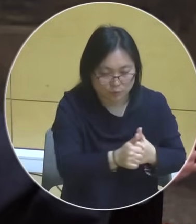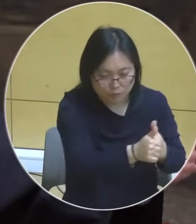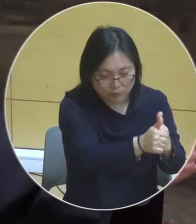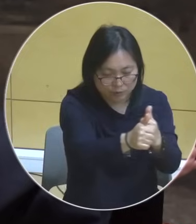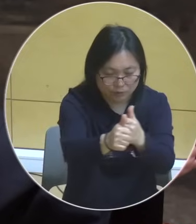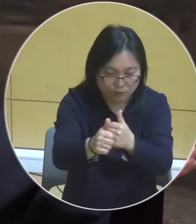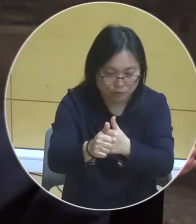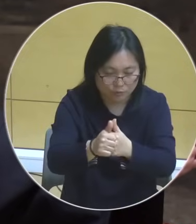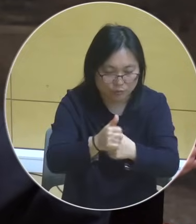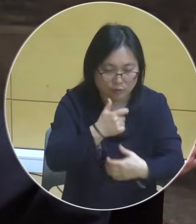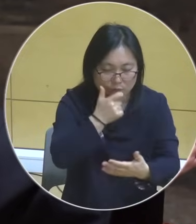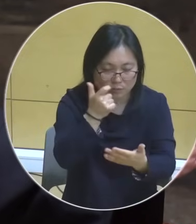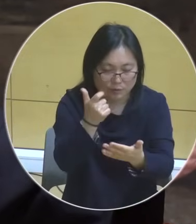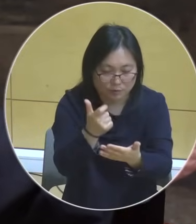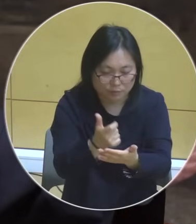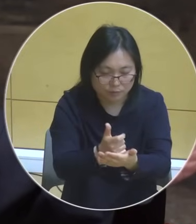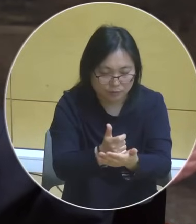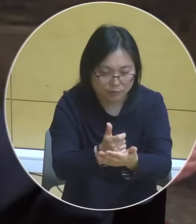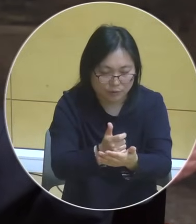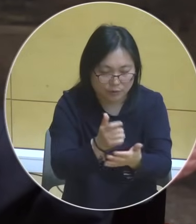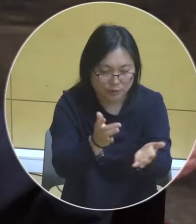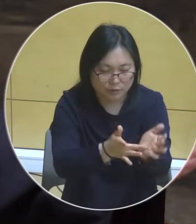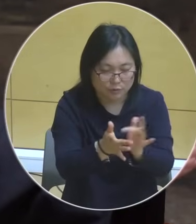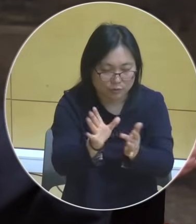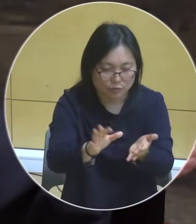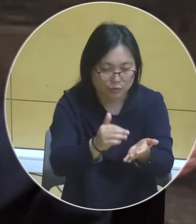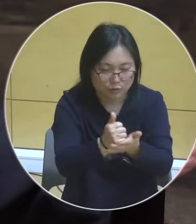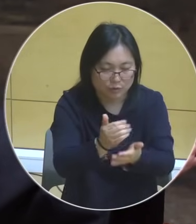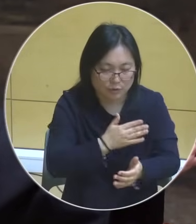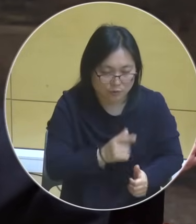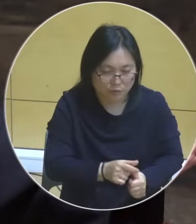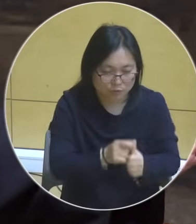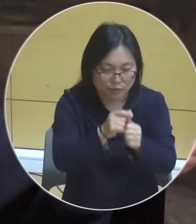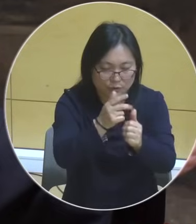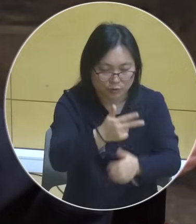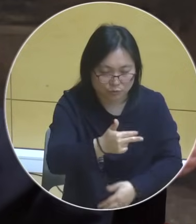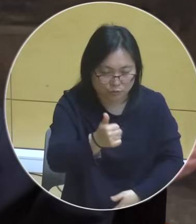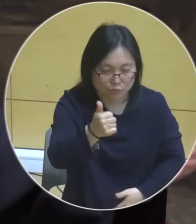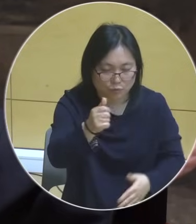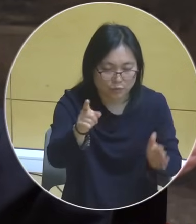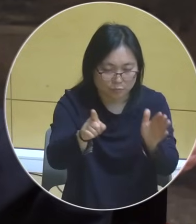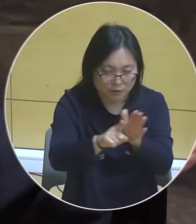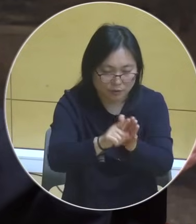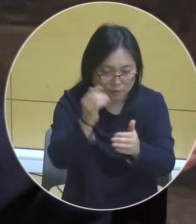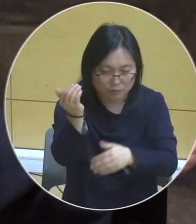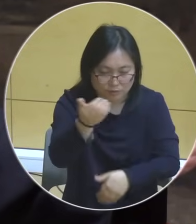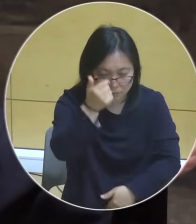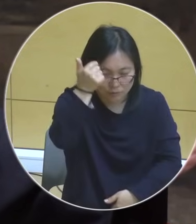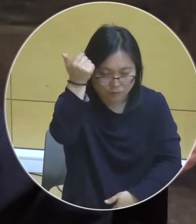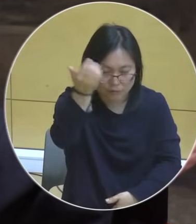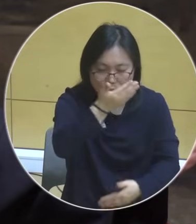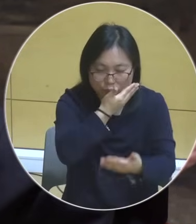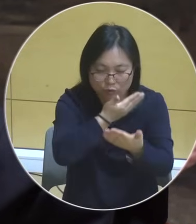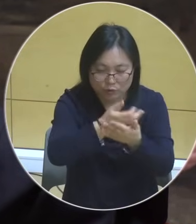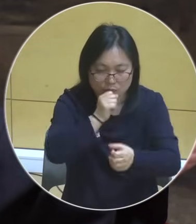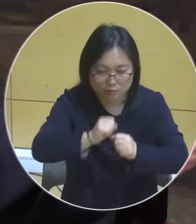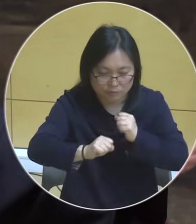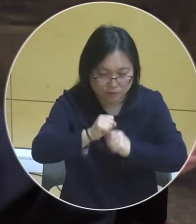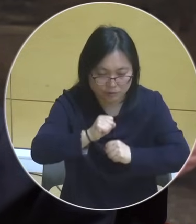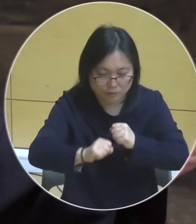동행하시며 감화감동하며 예수 그리스도를 나의 구세주와 주님으로 믿게 하시는 성령님의 귀한